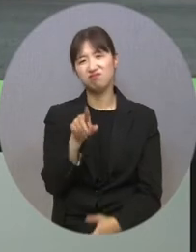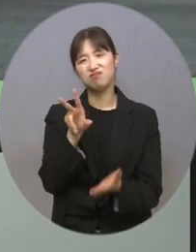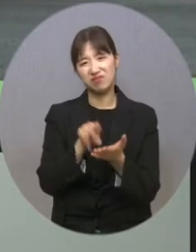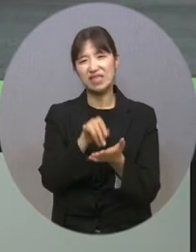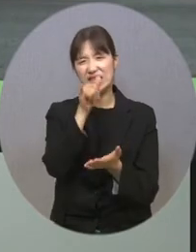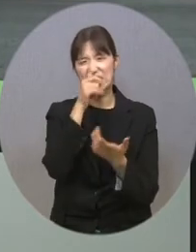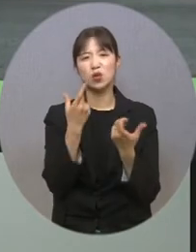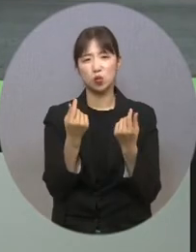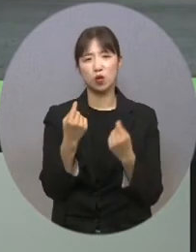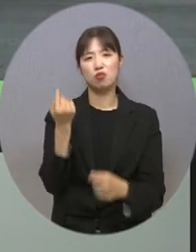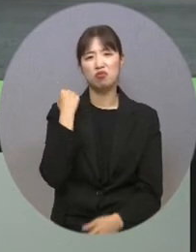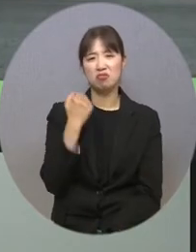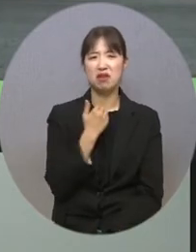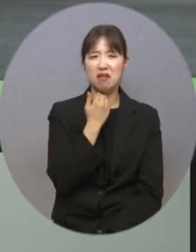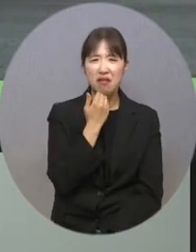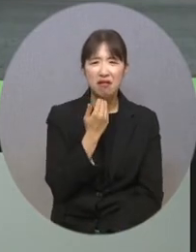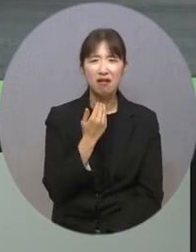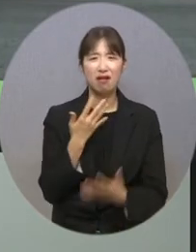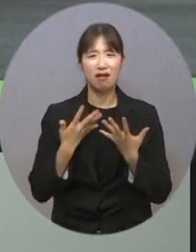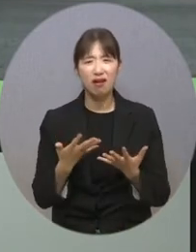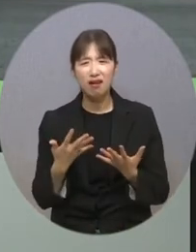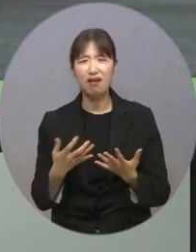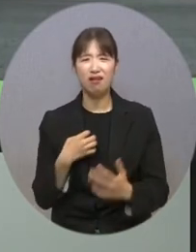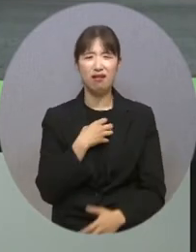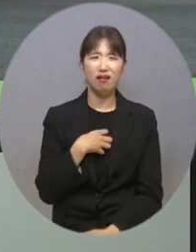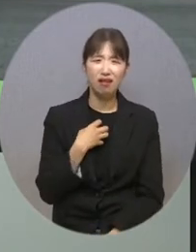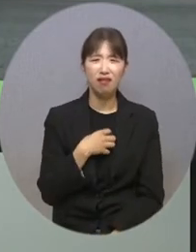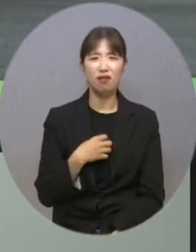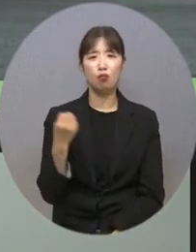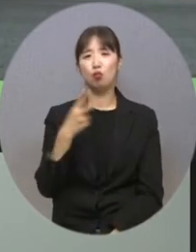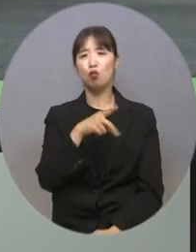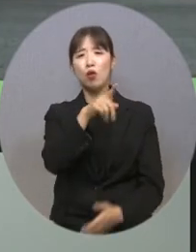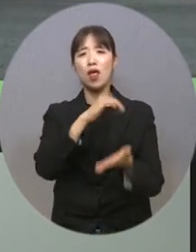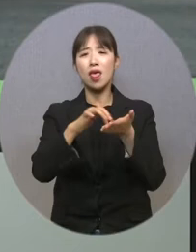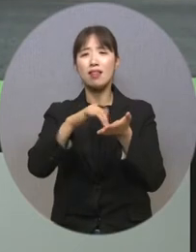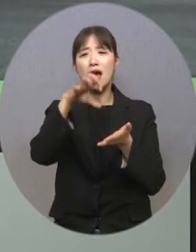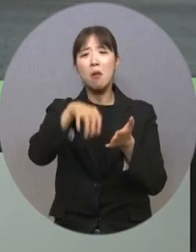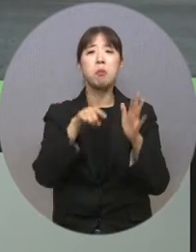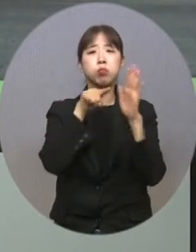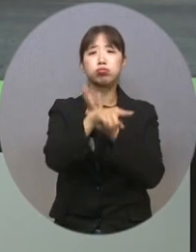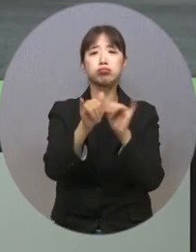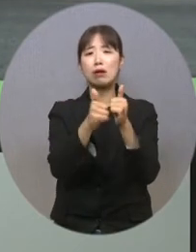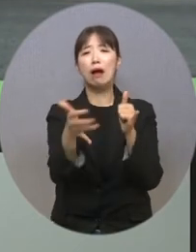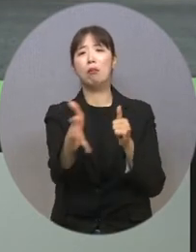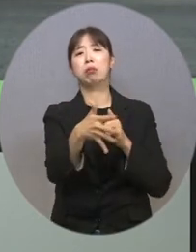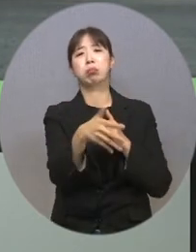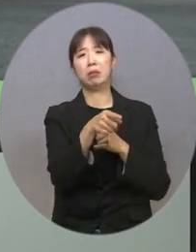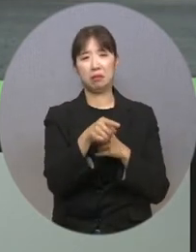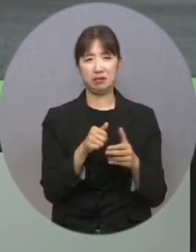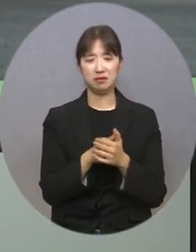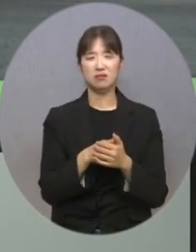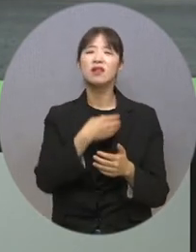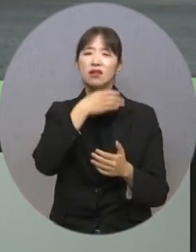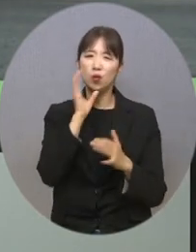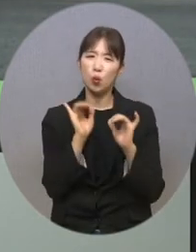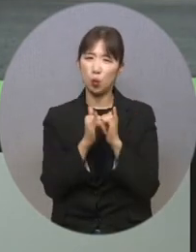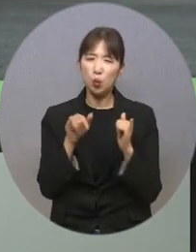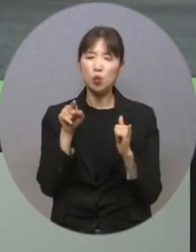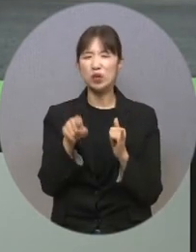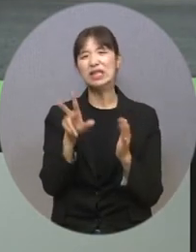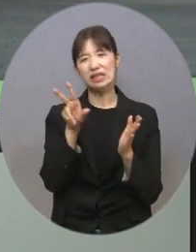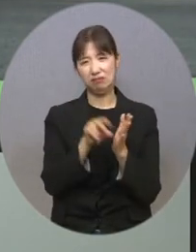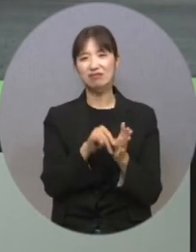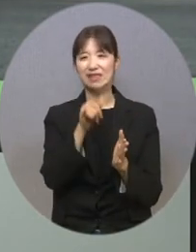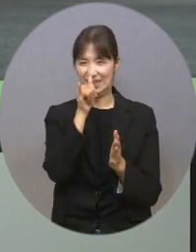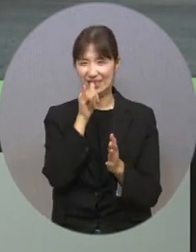뒤에서 2가 기다리니까 눈치보여서 또 카운터 가도 아무도 없고 그 고령 증도 키오스크